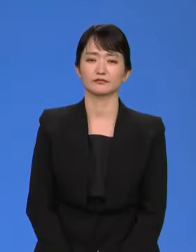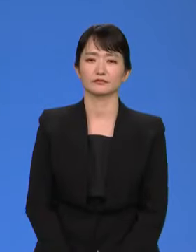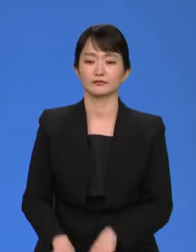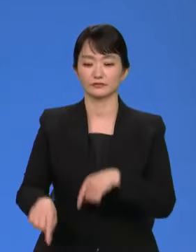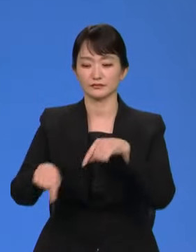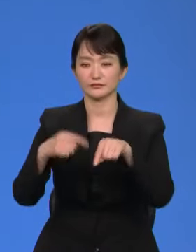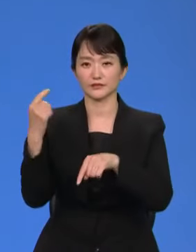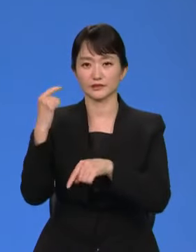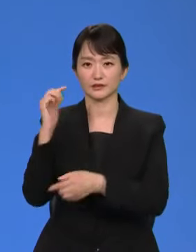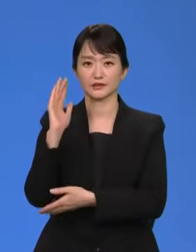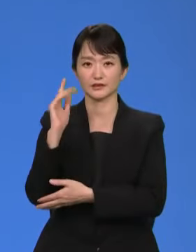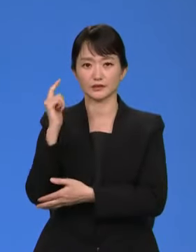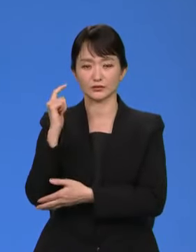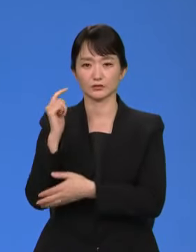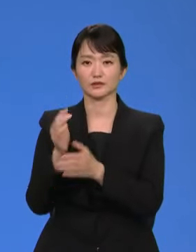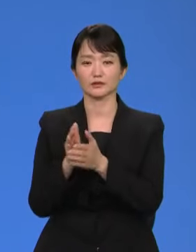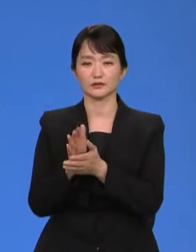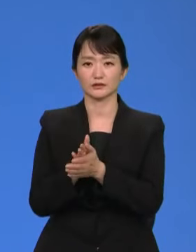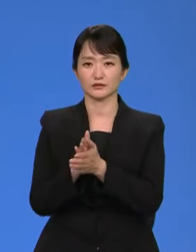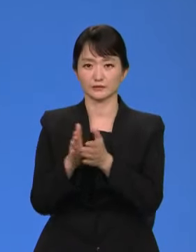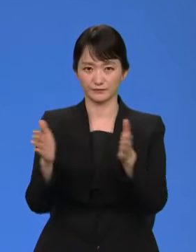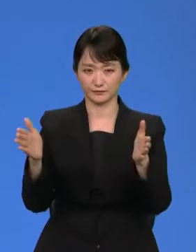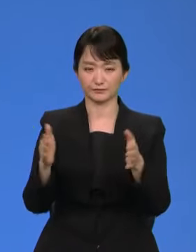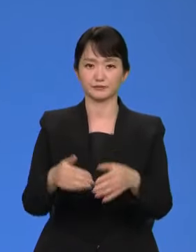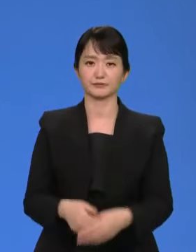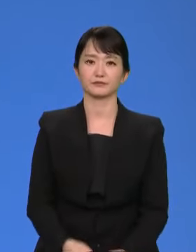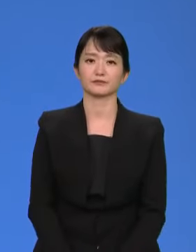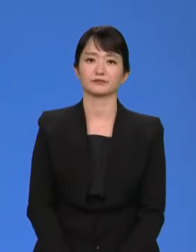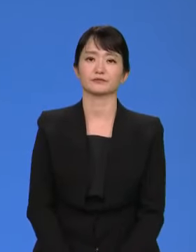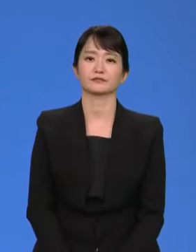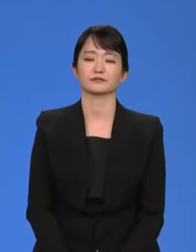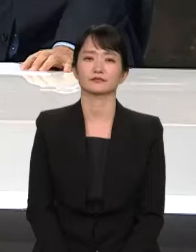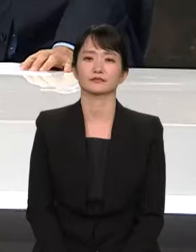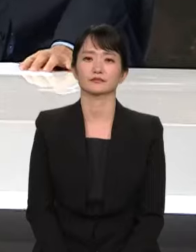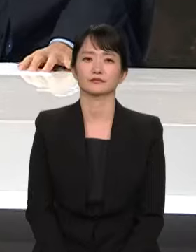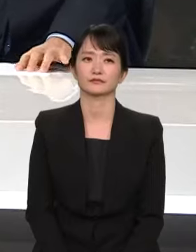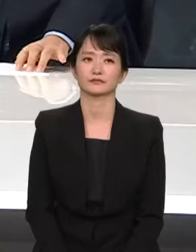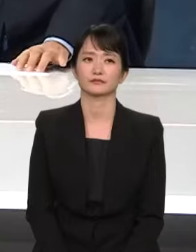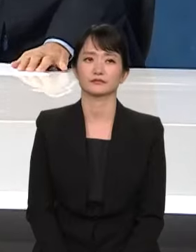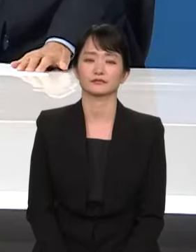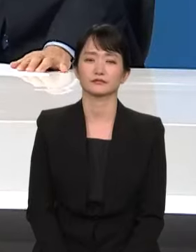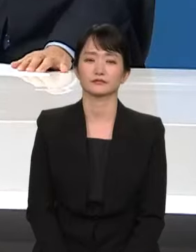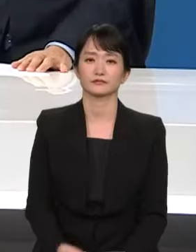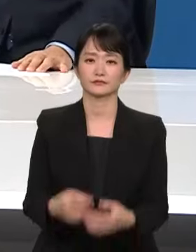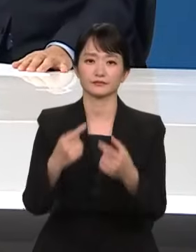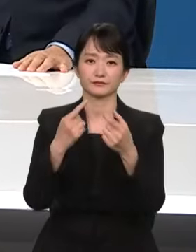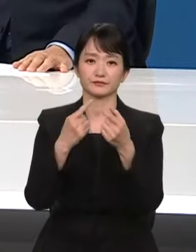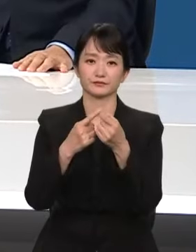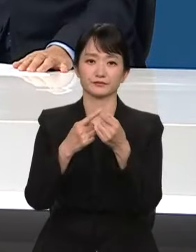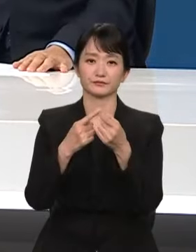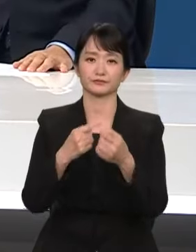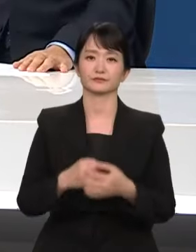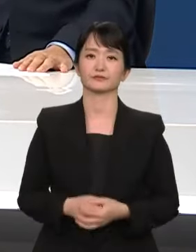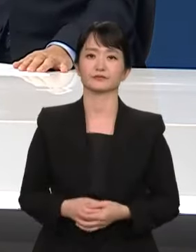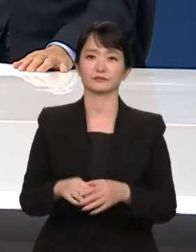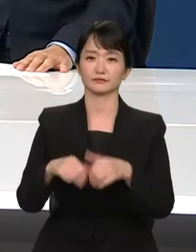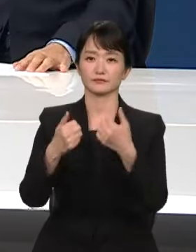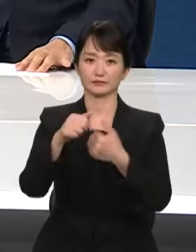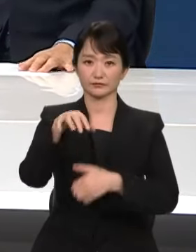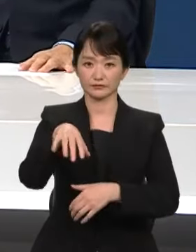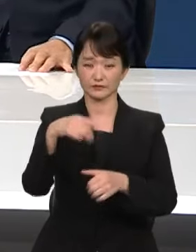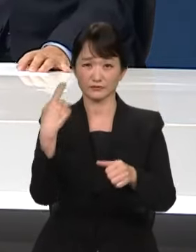돌아온 비하인드 뉴스 시간입니다. 오늘도 이성대 기자와 함께하죠. 자, 이 기자 바로 볼까요? 네, 첫 번째 이슈 보겠습니다. 국회에서